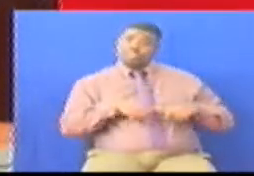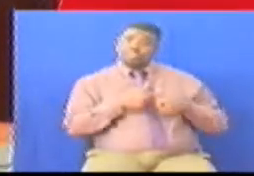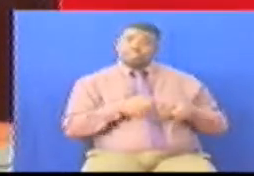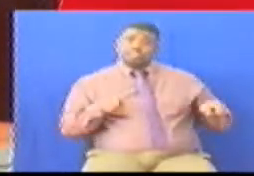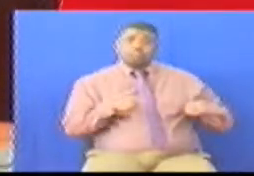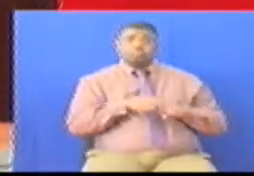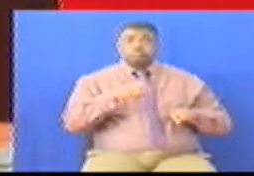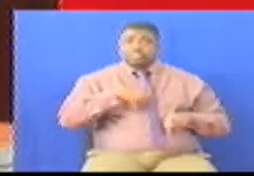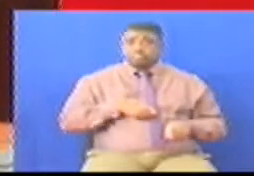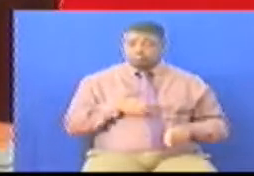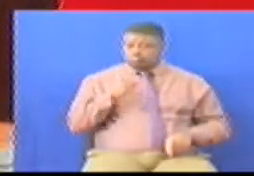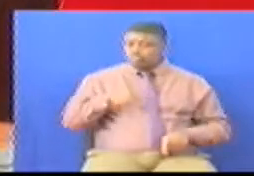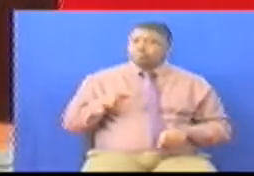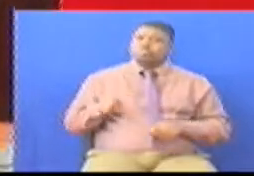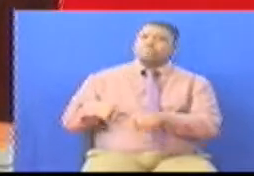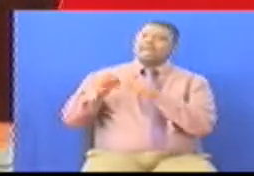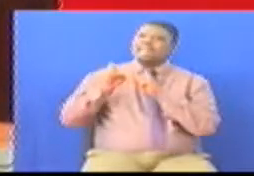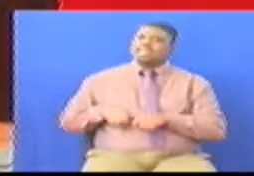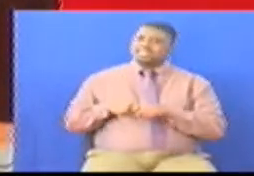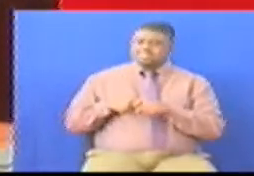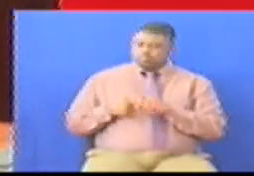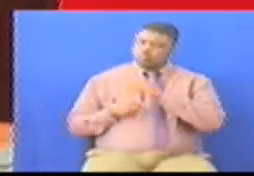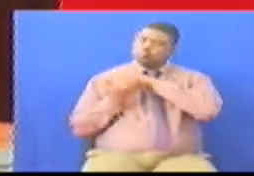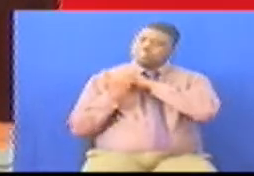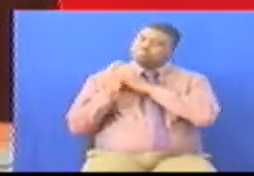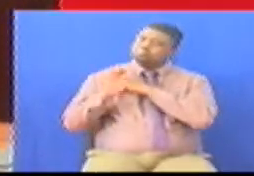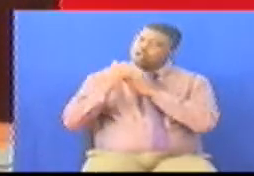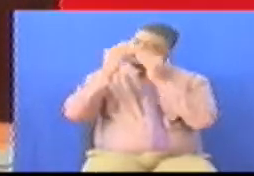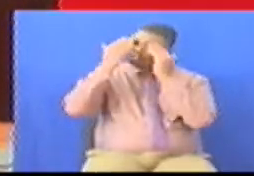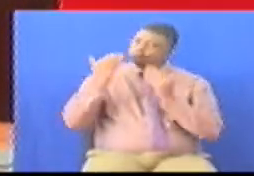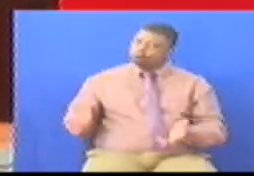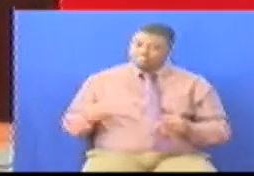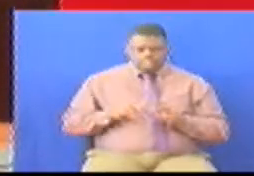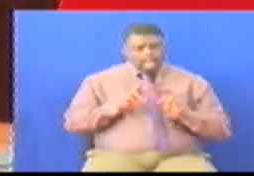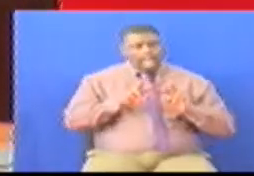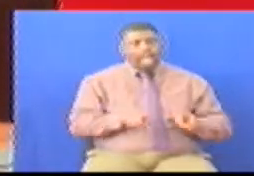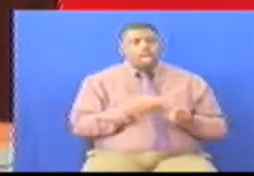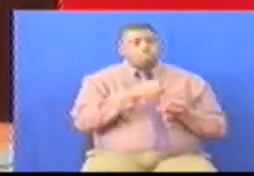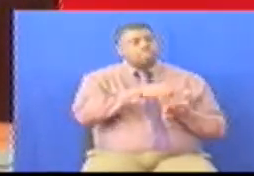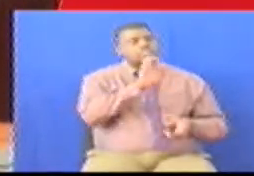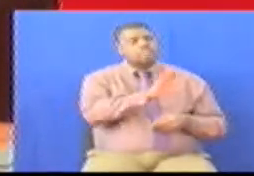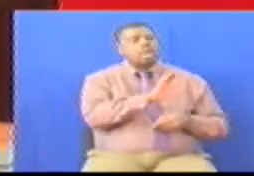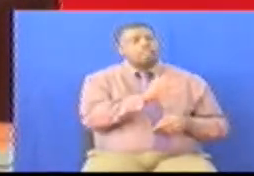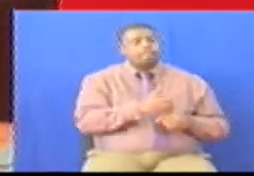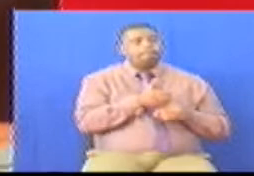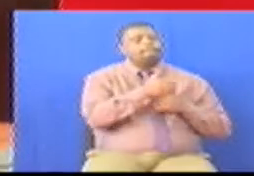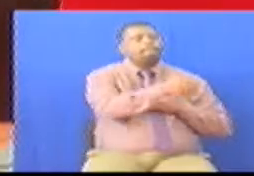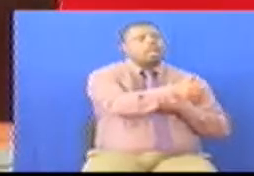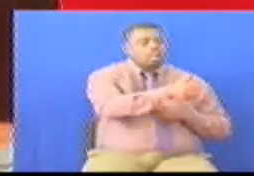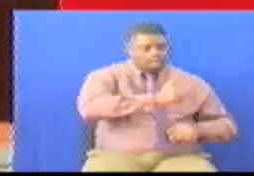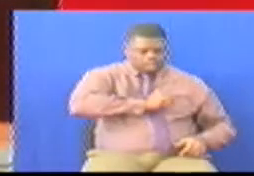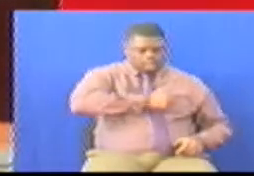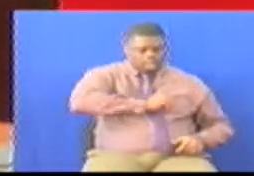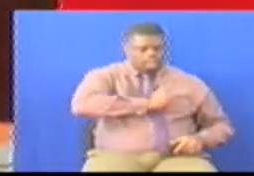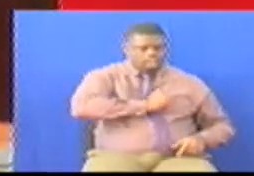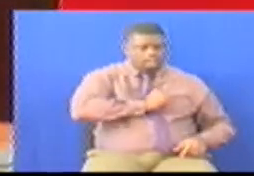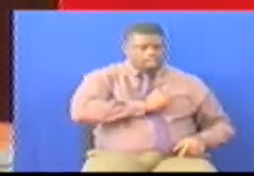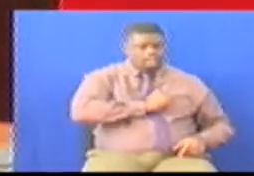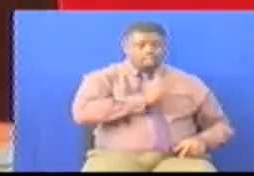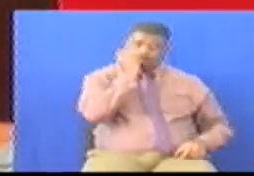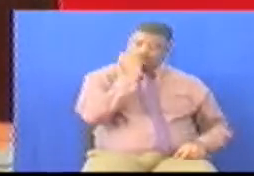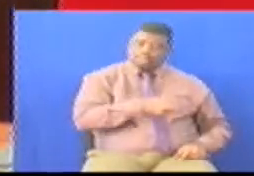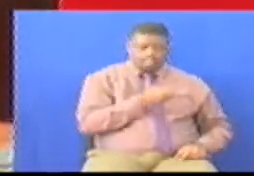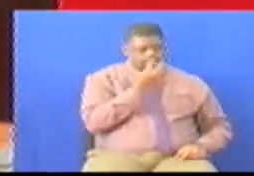bandari mimi nafikiri ama hawajui wajibu wao ama wameweka maslahi yao mbele binafsi. Kwa hiyo Mheshimiwa Spika, mimi naomba hilo